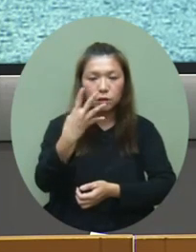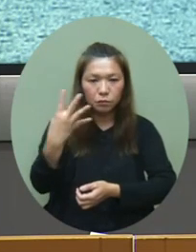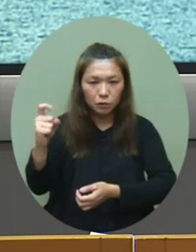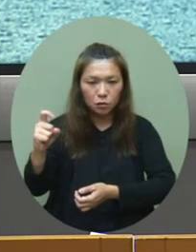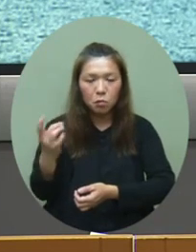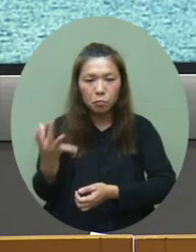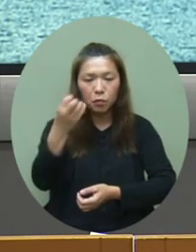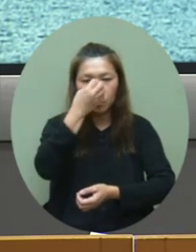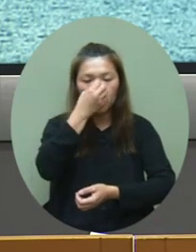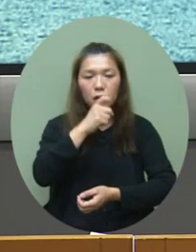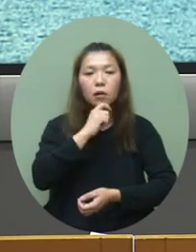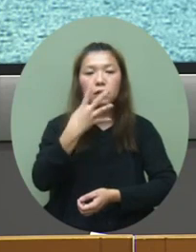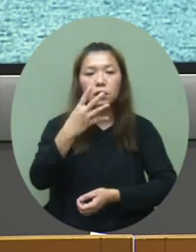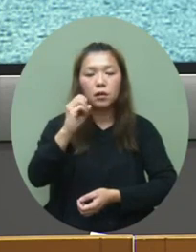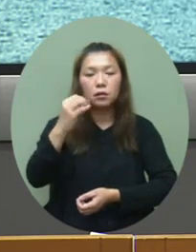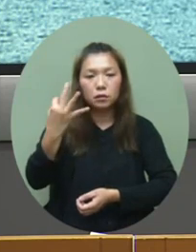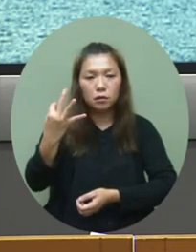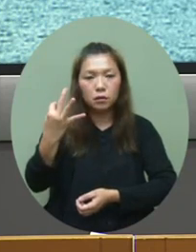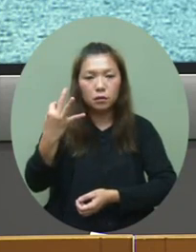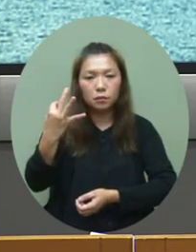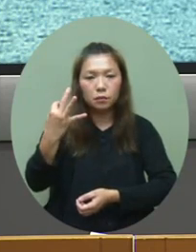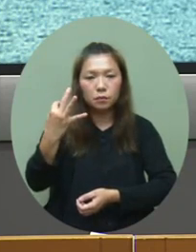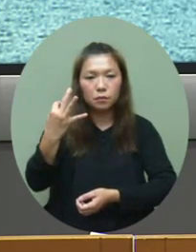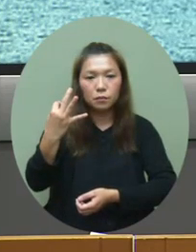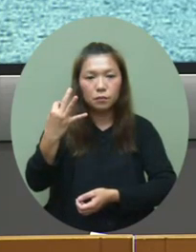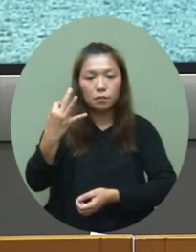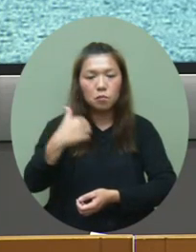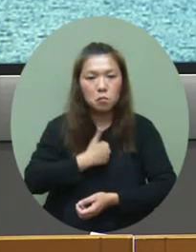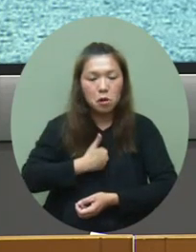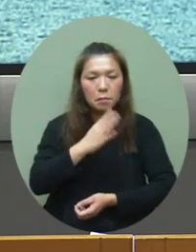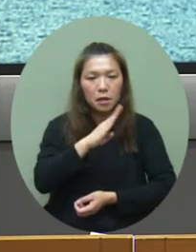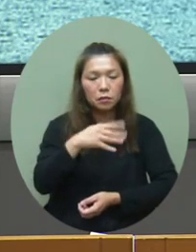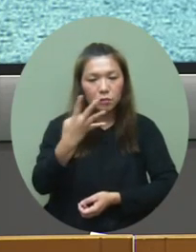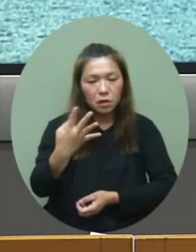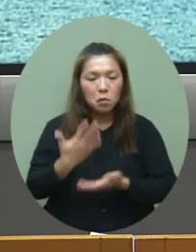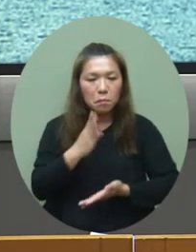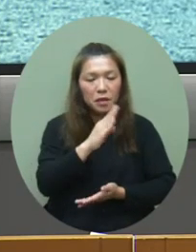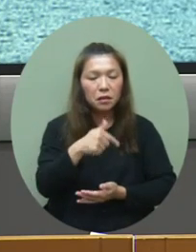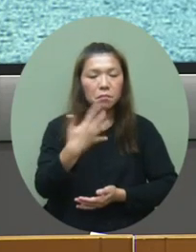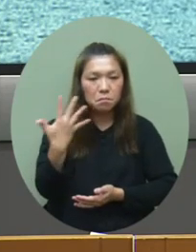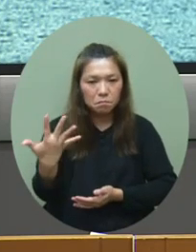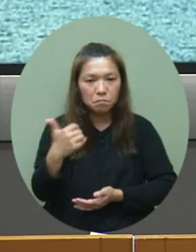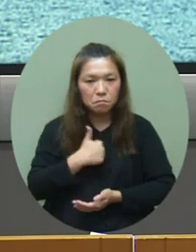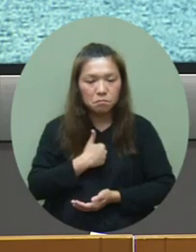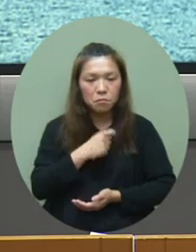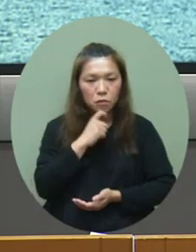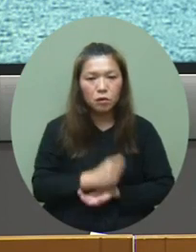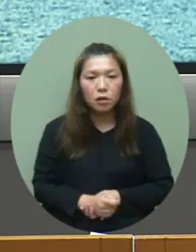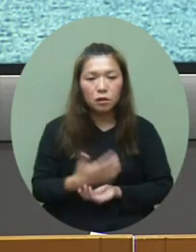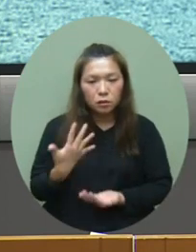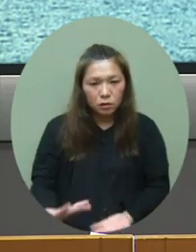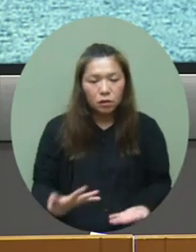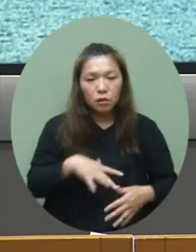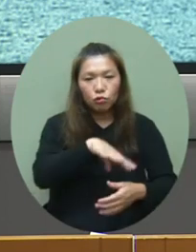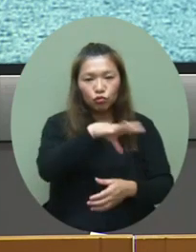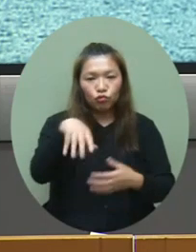1149宗係本地個案啦，同埋403宗係懷疑 BA.4 或者係5嘅個案啦。咁而家嚟講